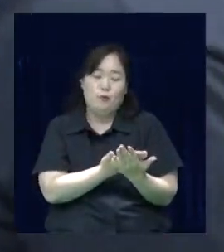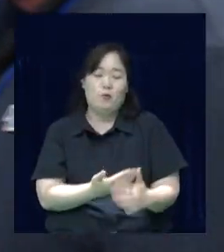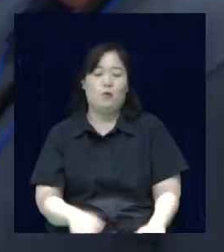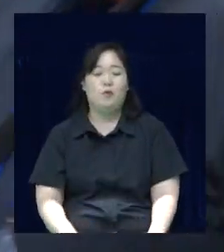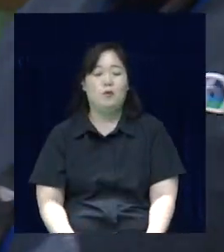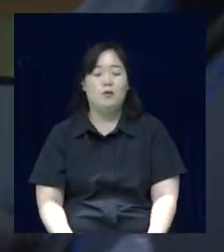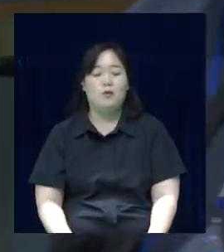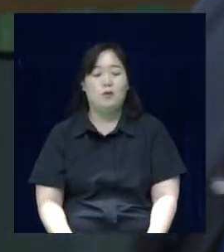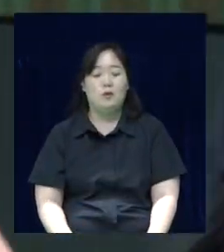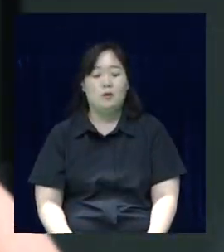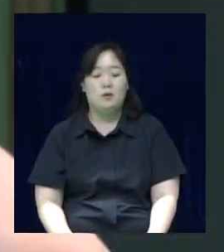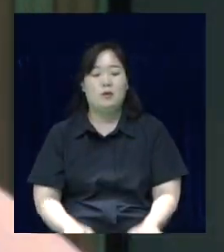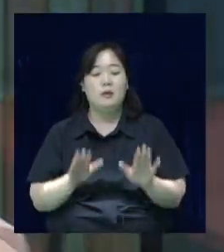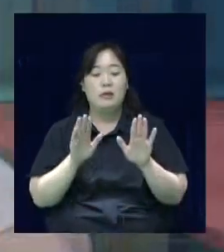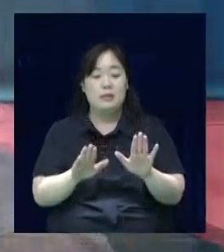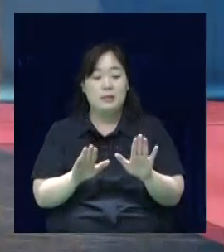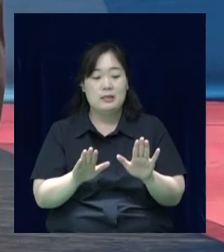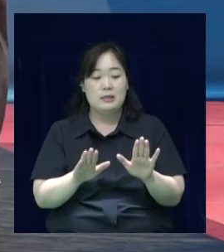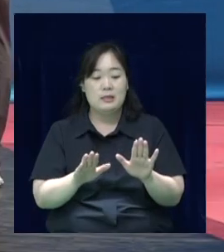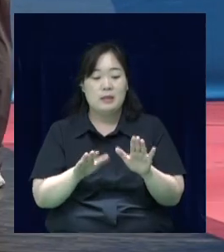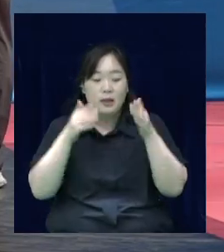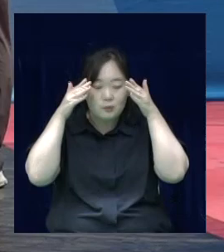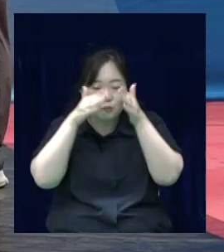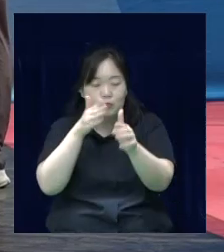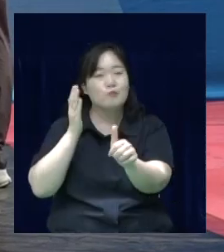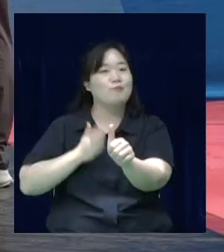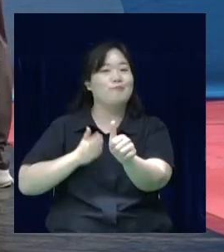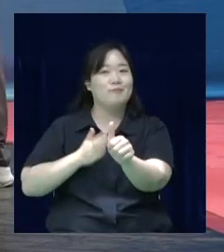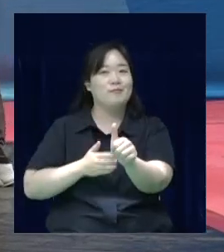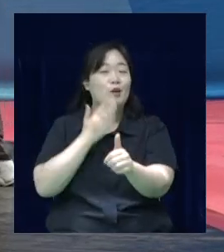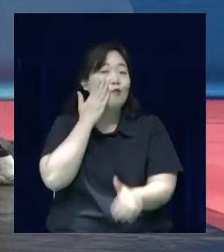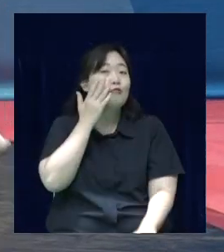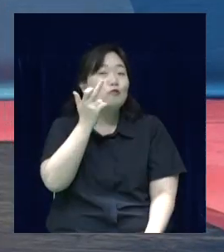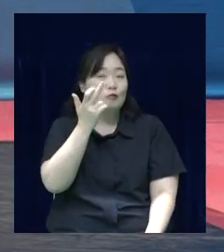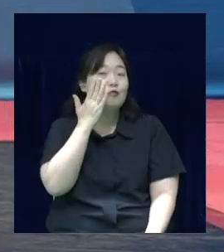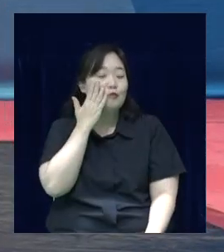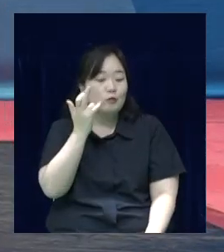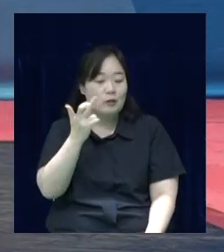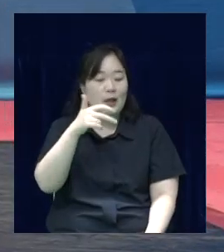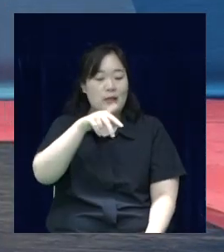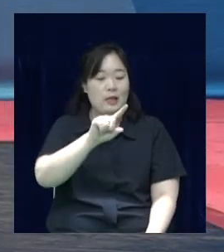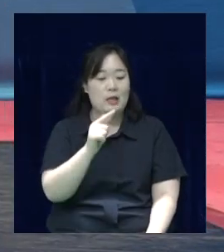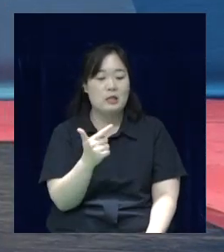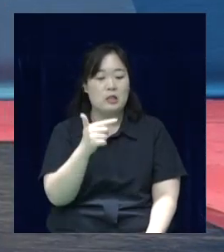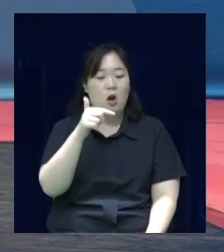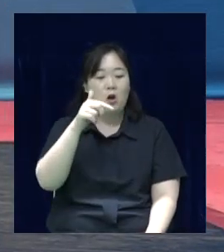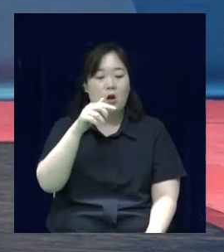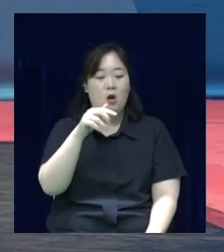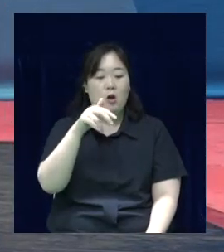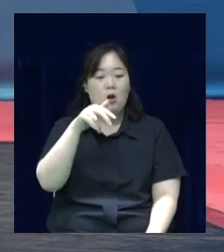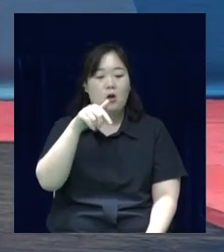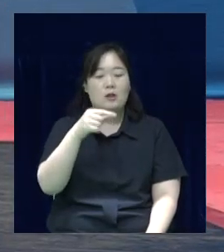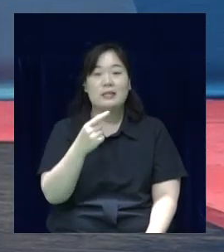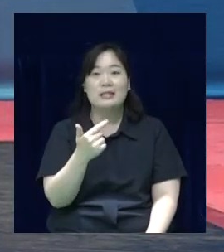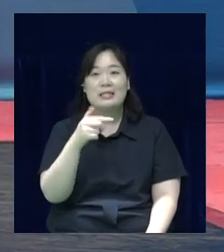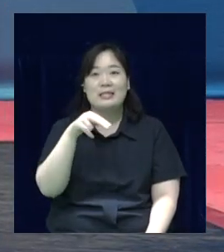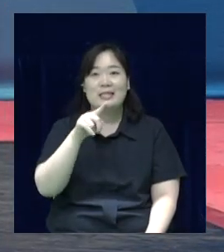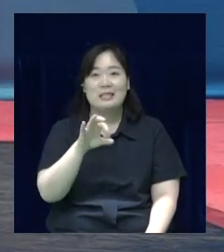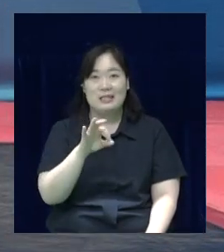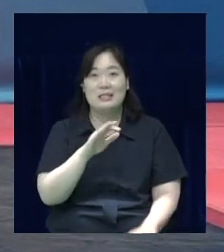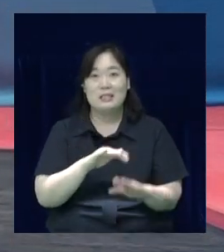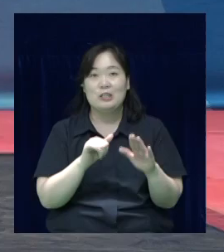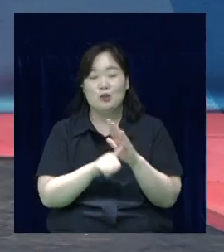자, 그리고 이제 이 선수 좀 주목을 해봐야 되겠습니다. 울산 소속의 정금산 선수 06년생이고요.